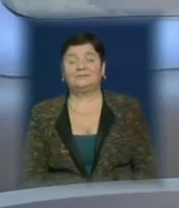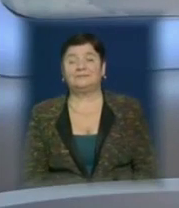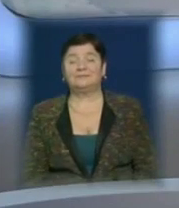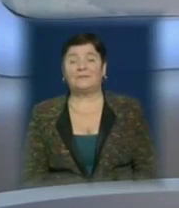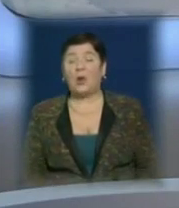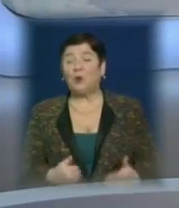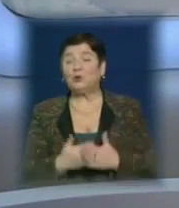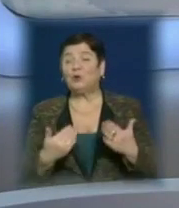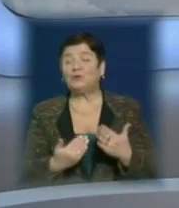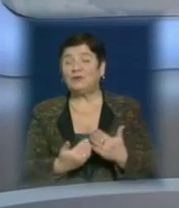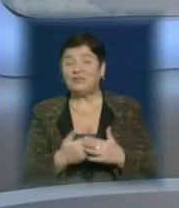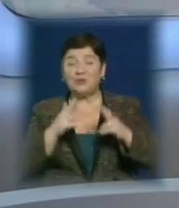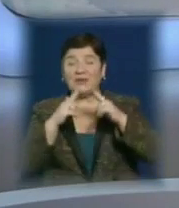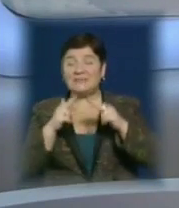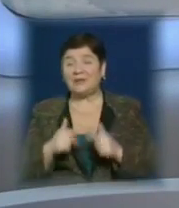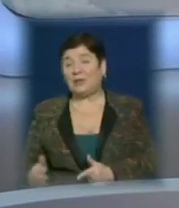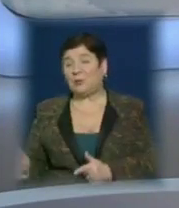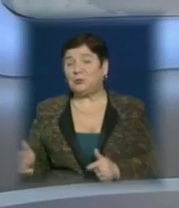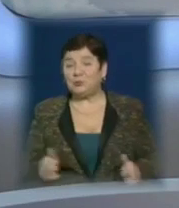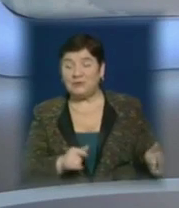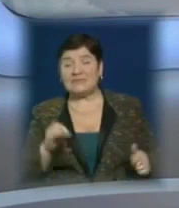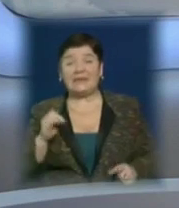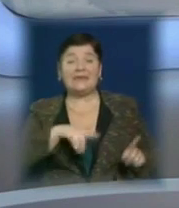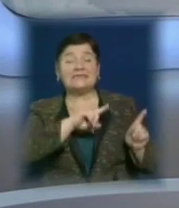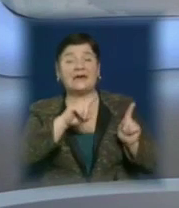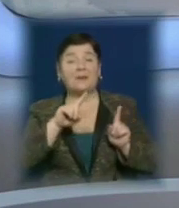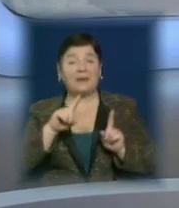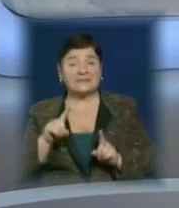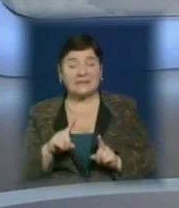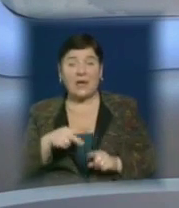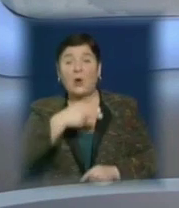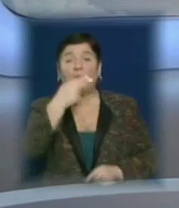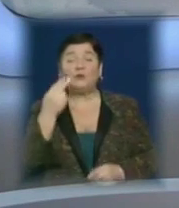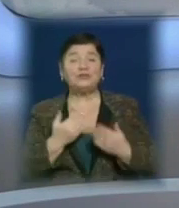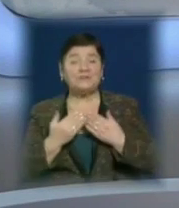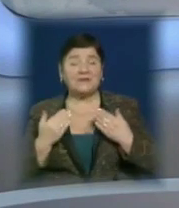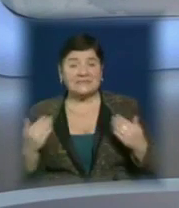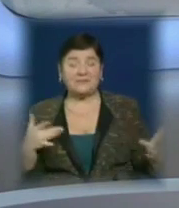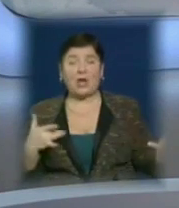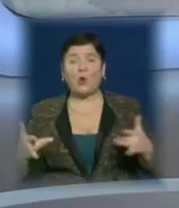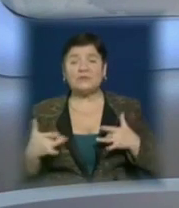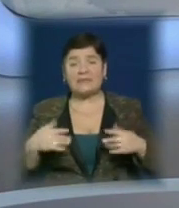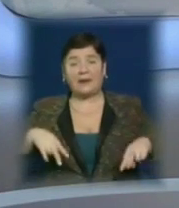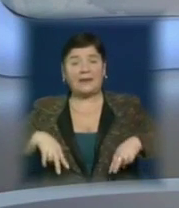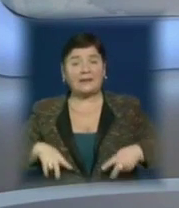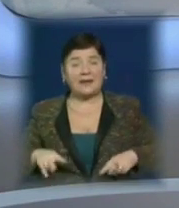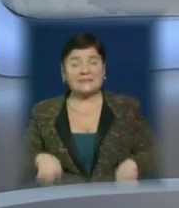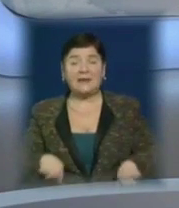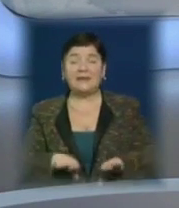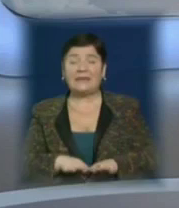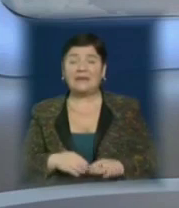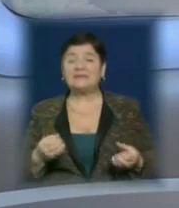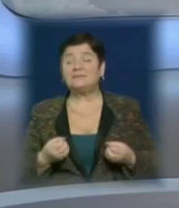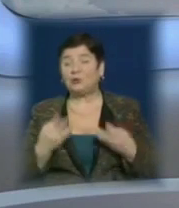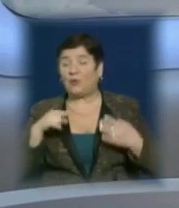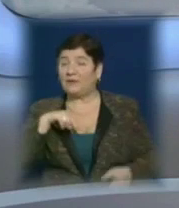До новорічно-різдвяних свят готуються і закарпатські митці. Художні виставки, концерти, танці – так святковий